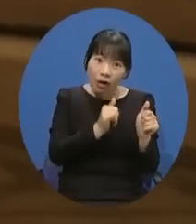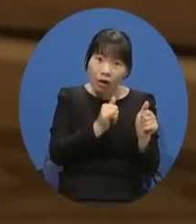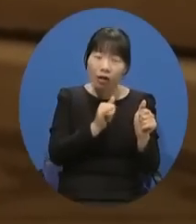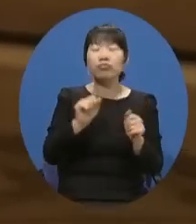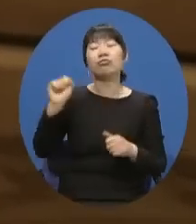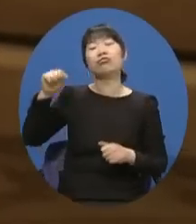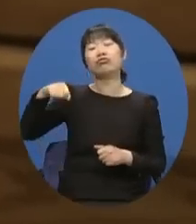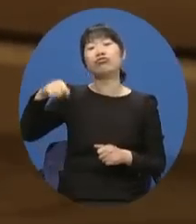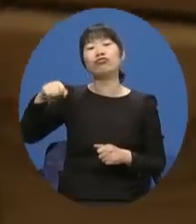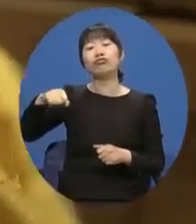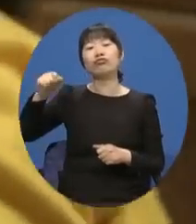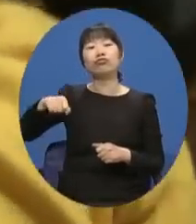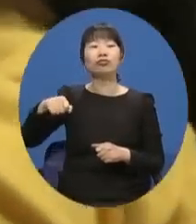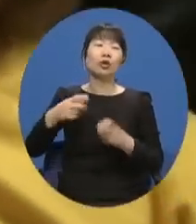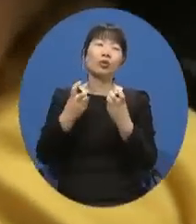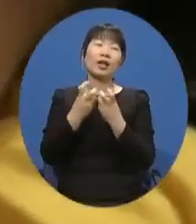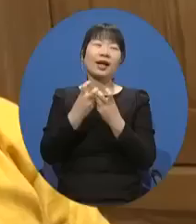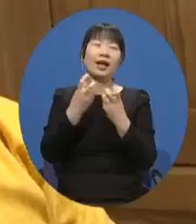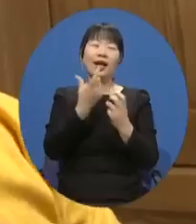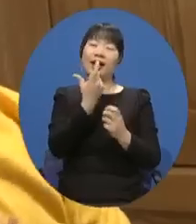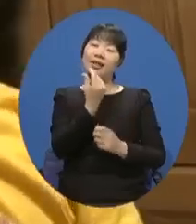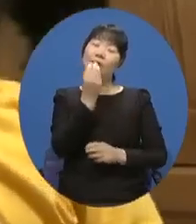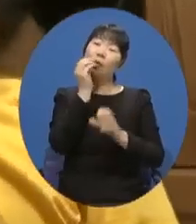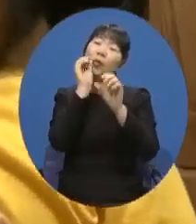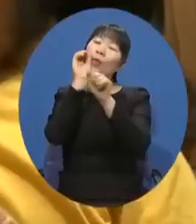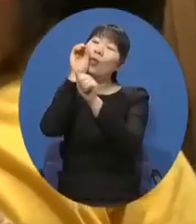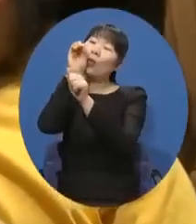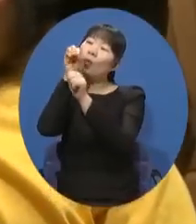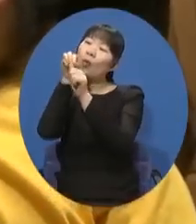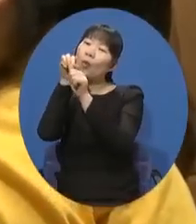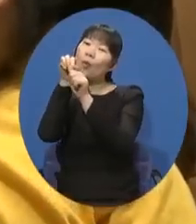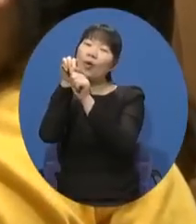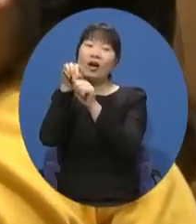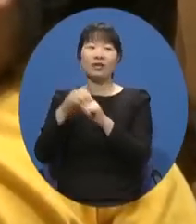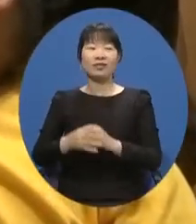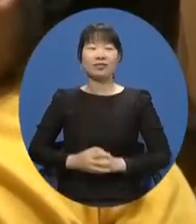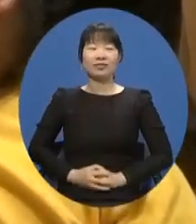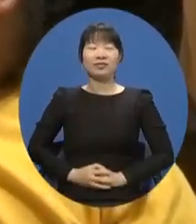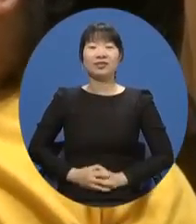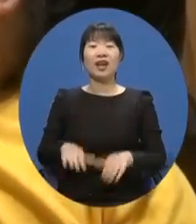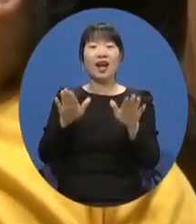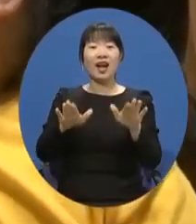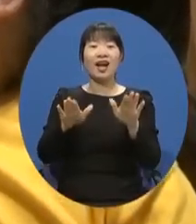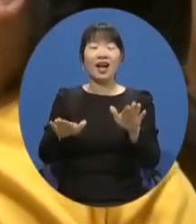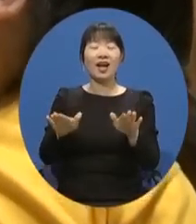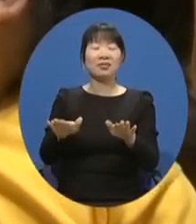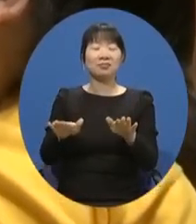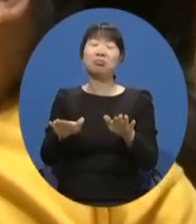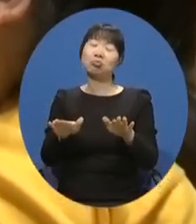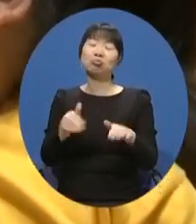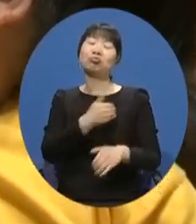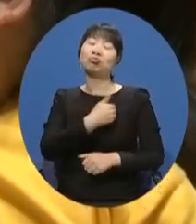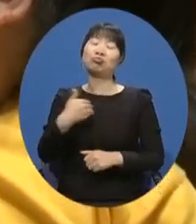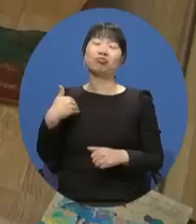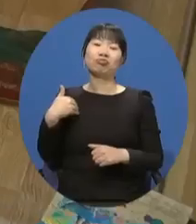응. 어떻게 해줄 건데? 이렇게 이렇게. 이제와 큰 소리를 칩니다.